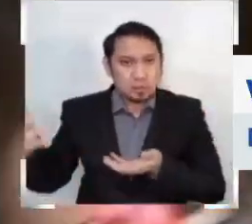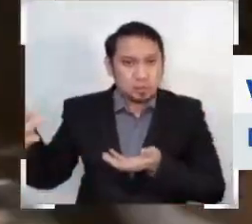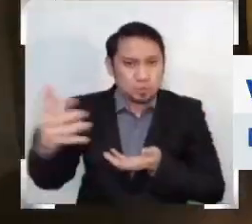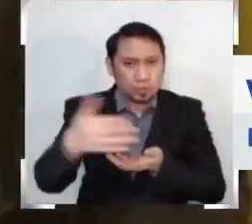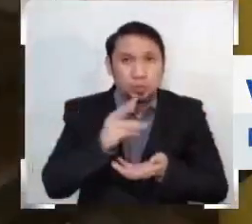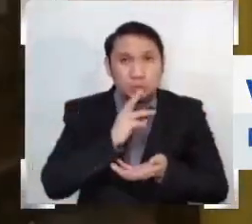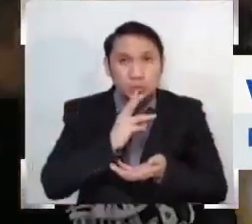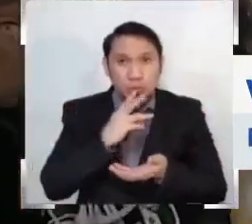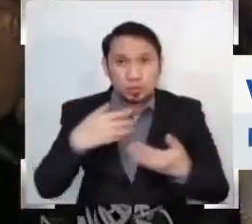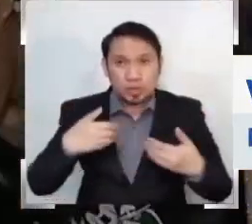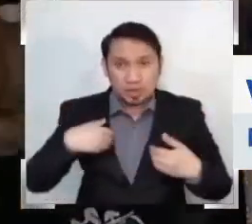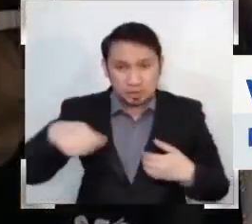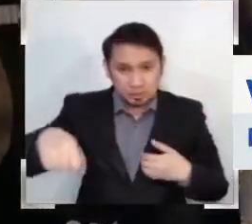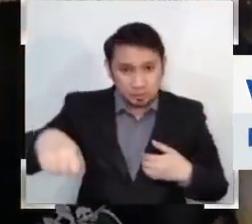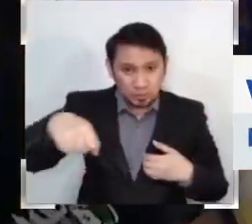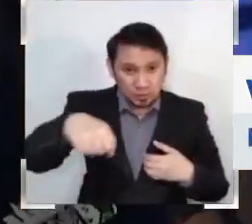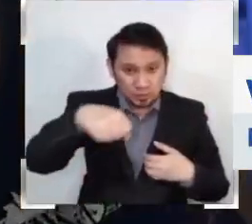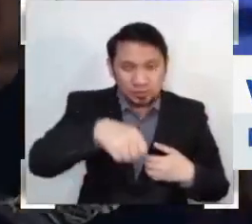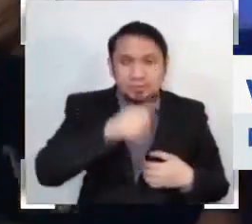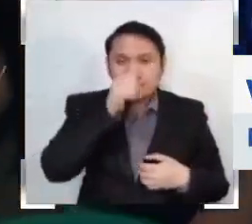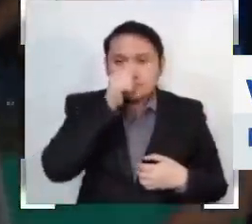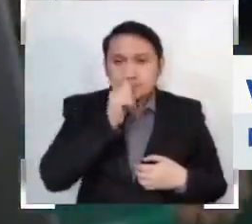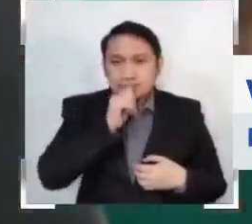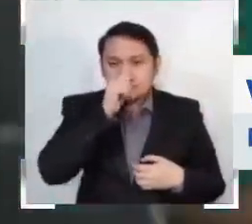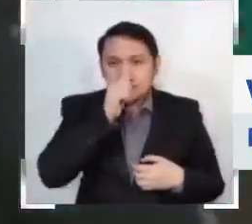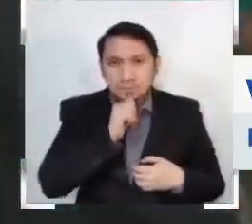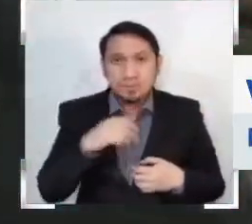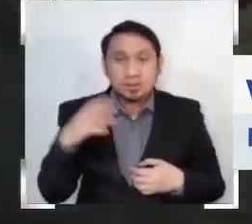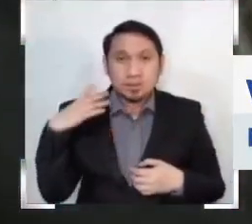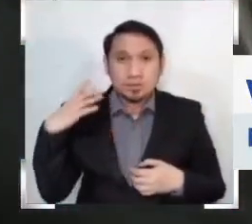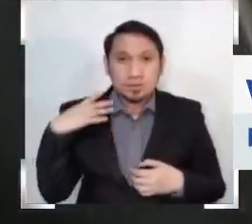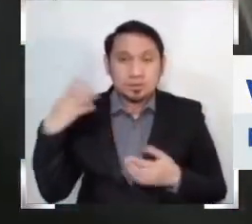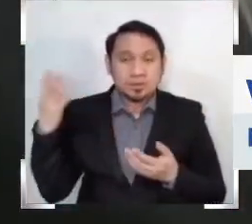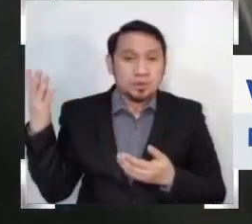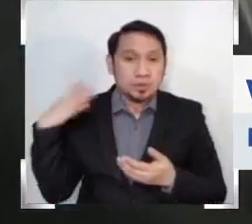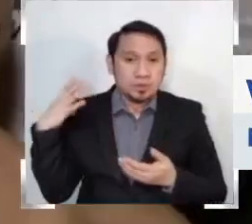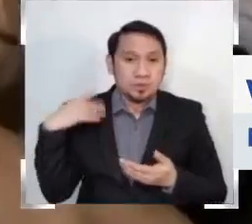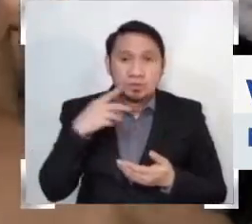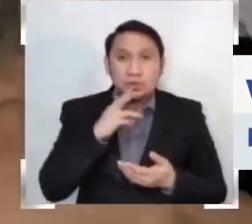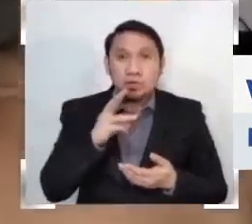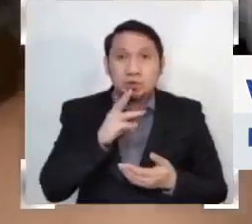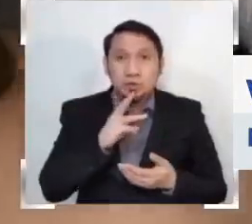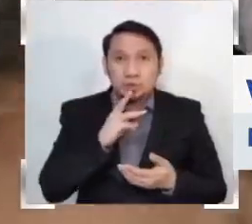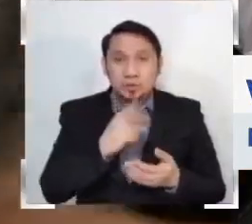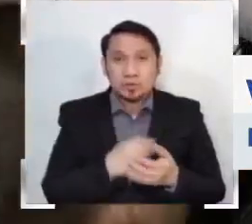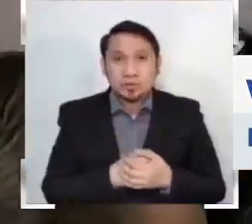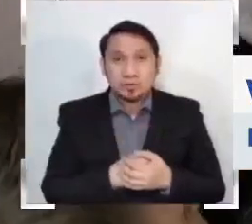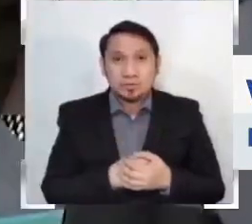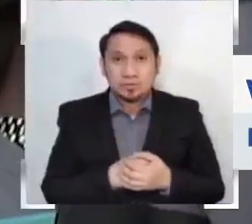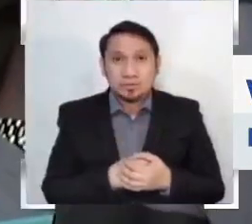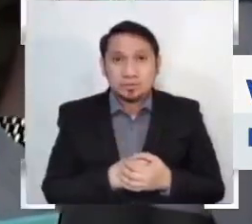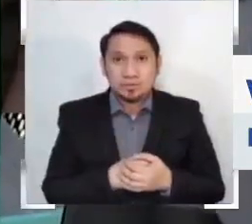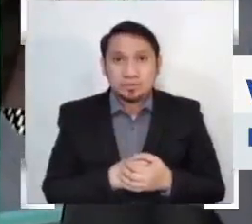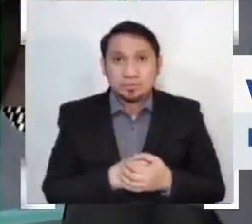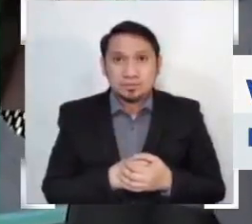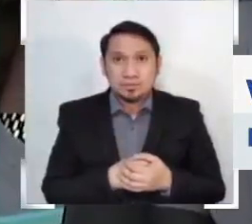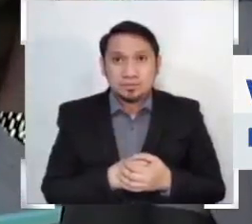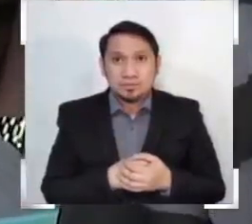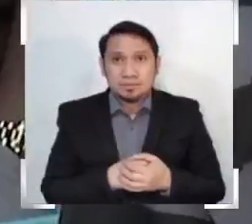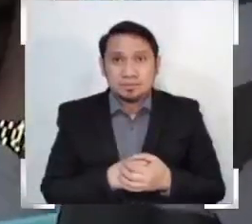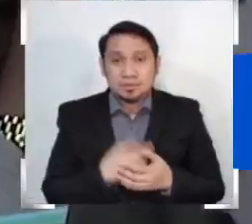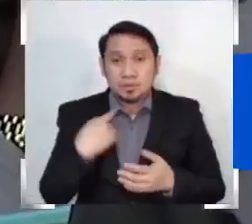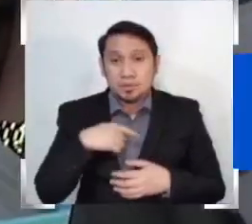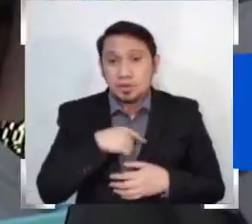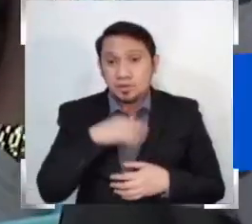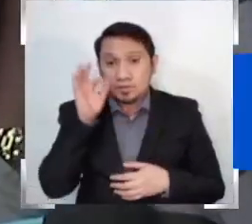lalagyang timba, matyagang naghintay para sa rasyong tubig mula sa mga fire volunteer at barangay. Pilipino nga tayo, sanay naman tayo